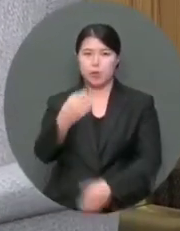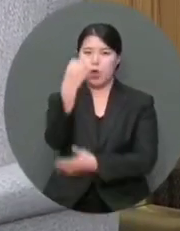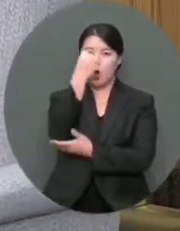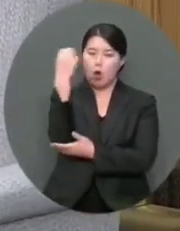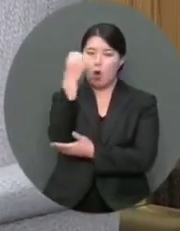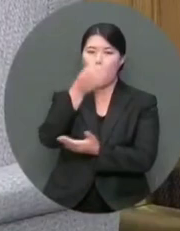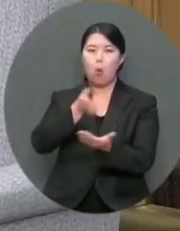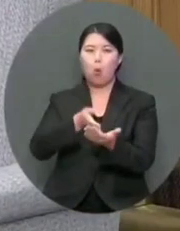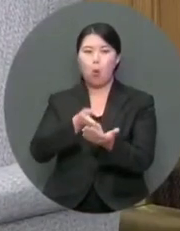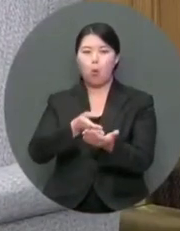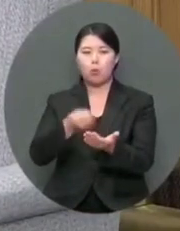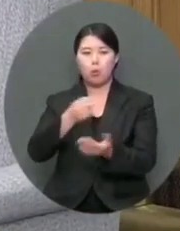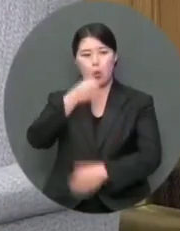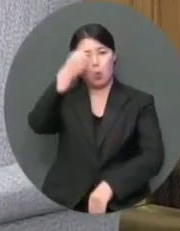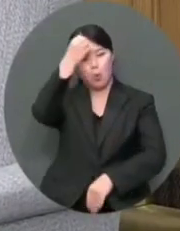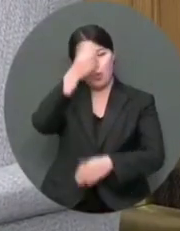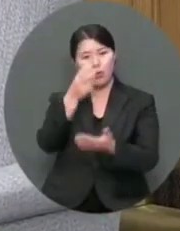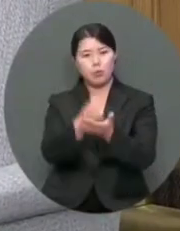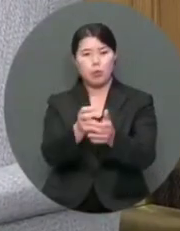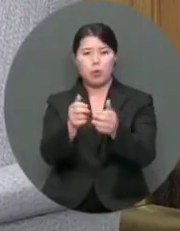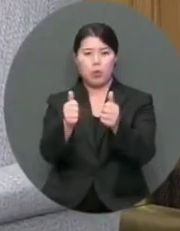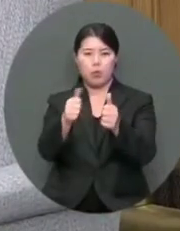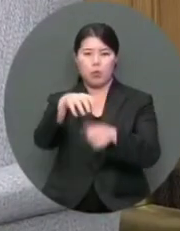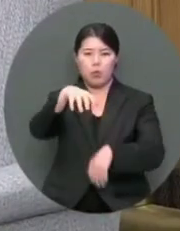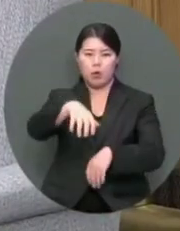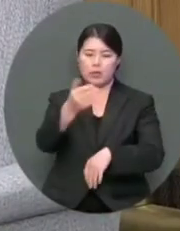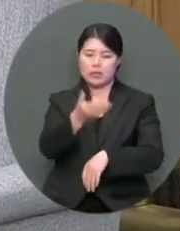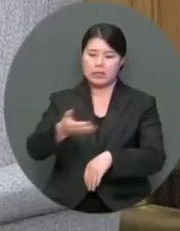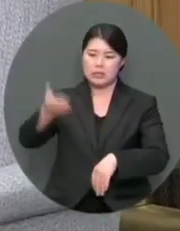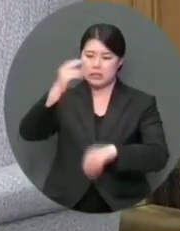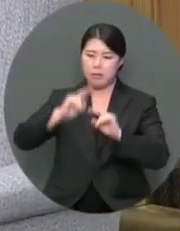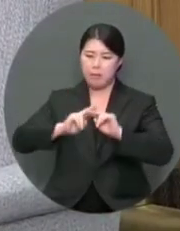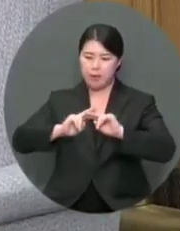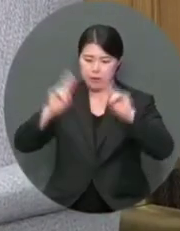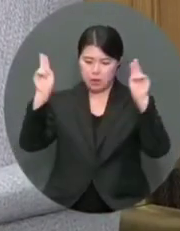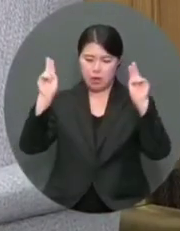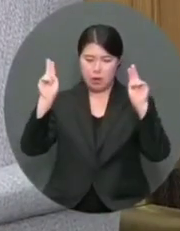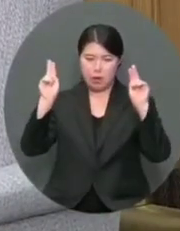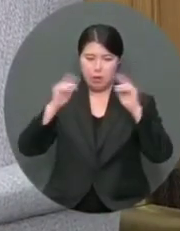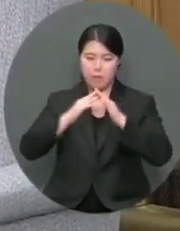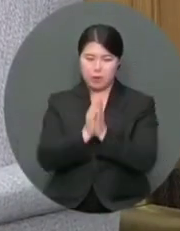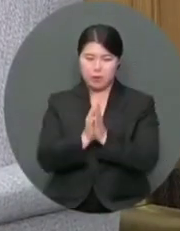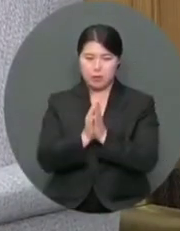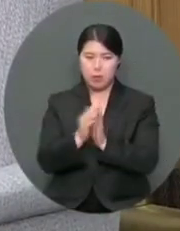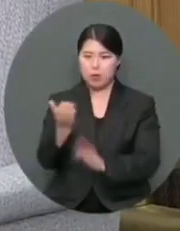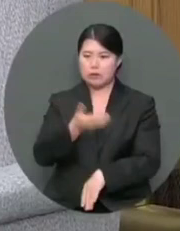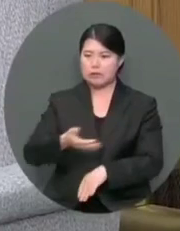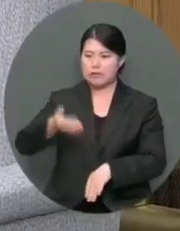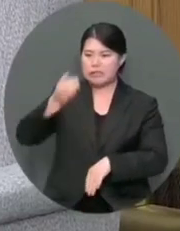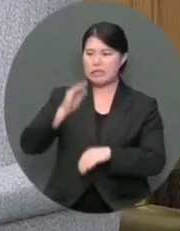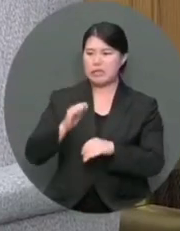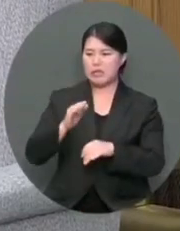비롯해서 여러 차례 고등법원 부장판사의 승진 폐지 이게 이제 승진 동기가 사라지니까